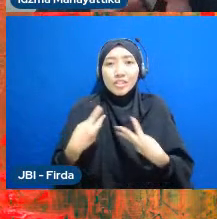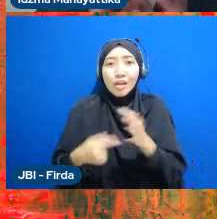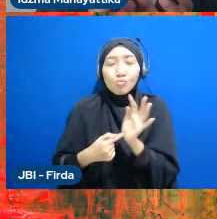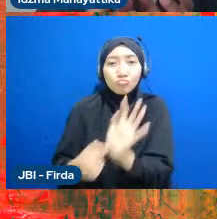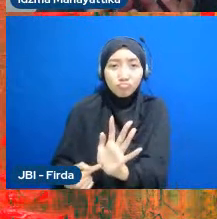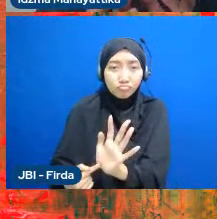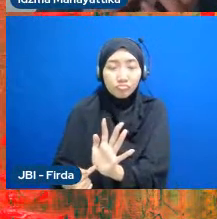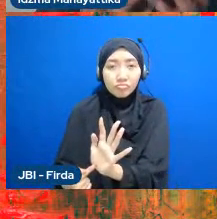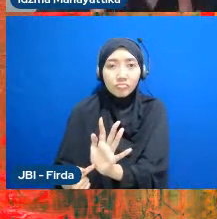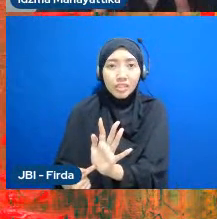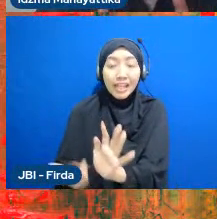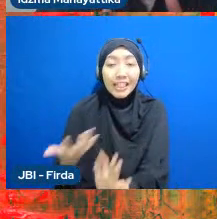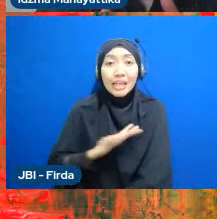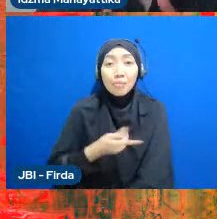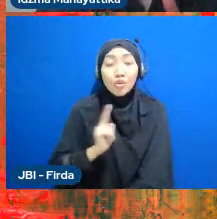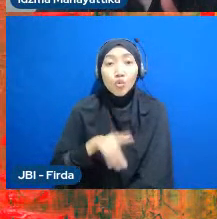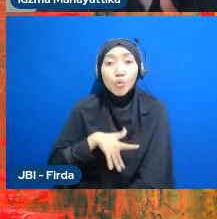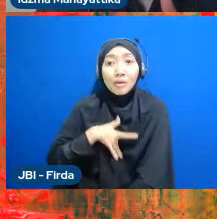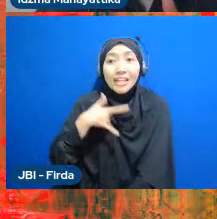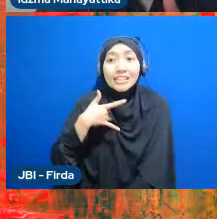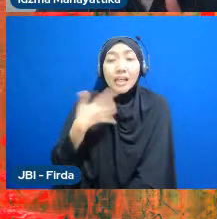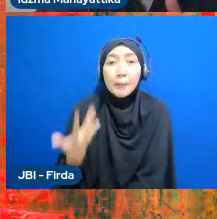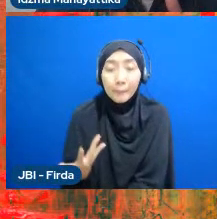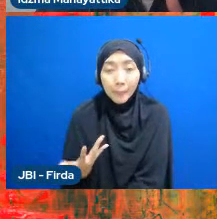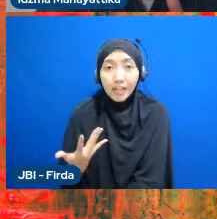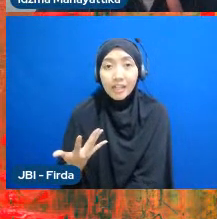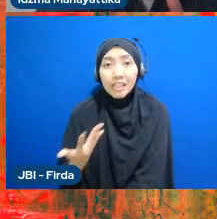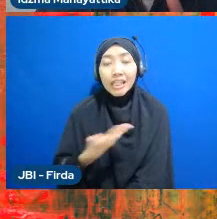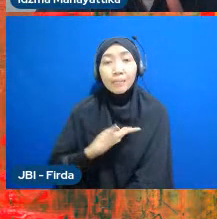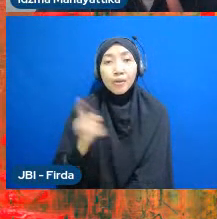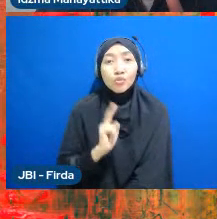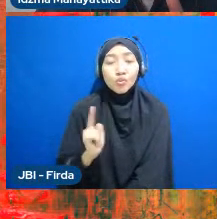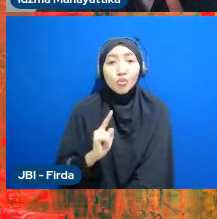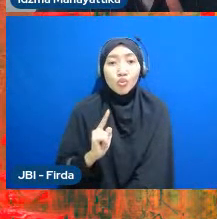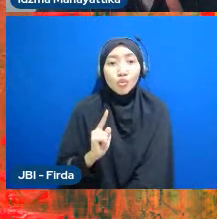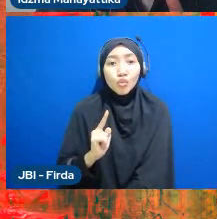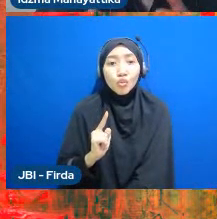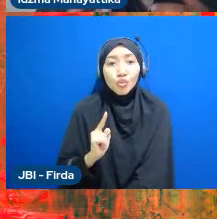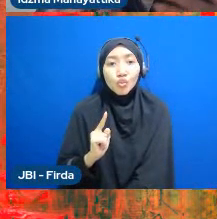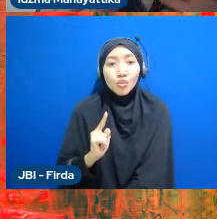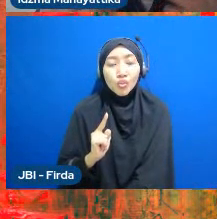dulu apa yang dia rasain, terima dulu apa yang dia